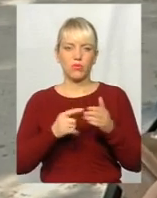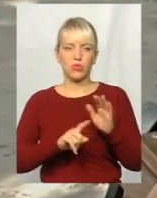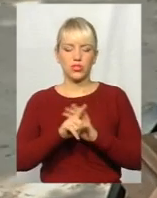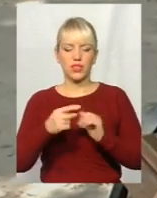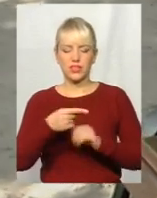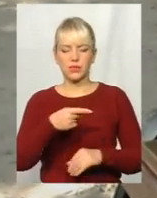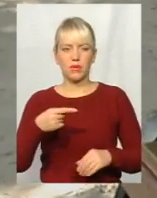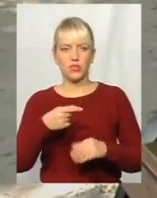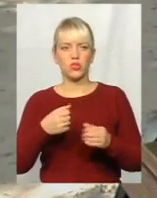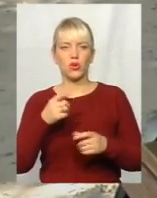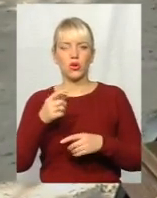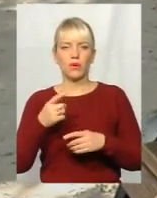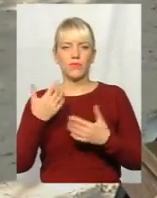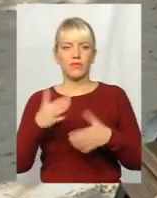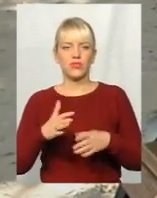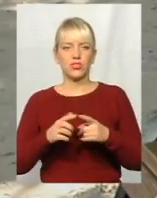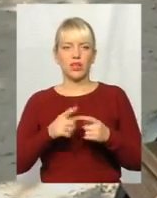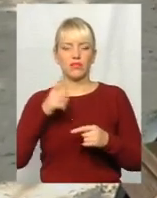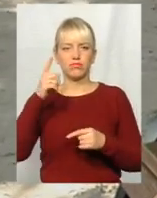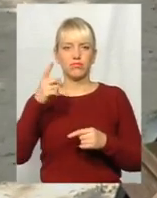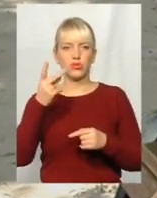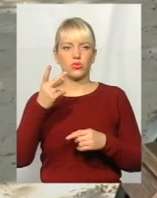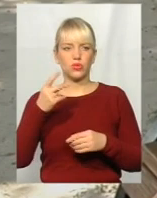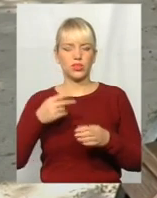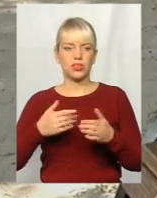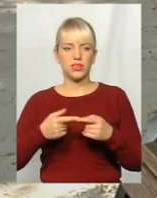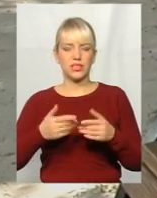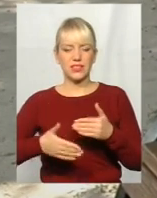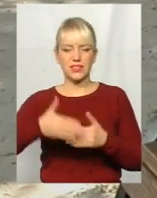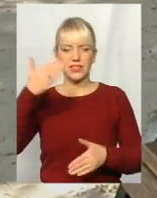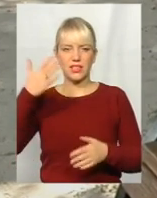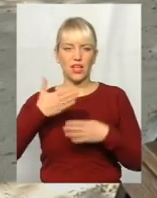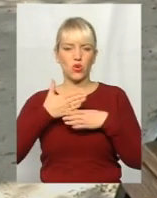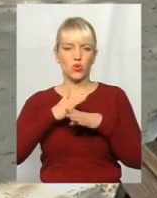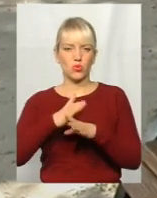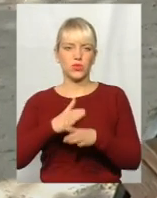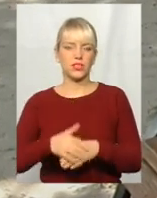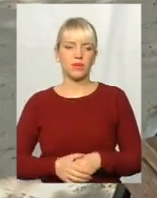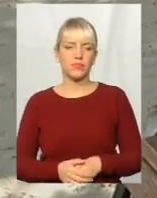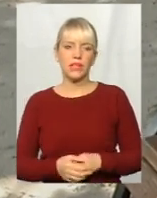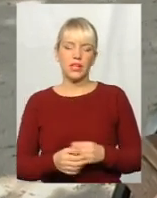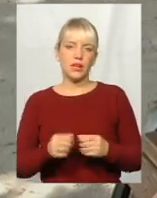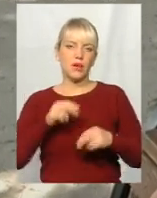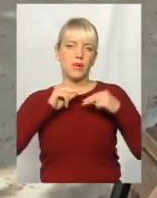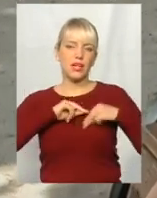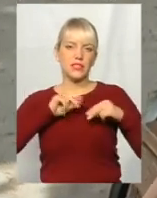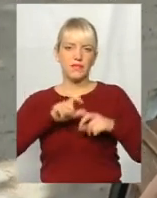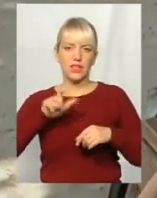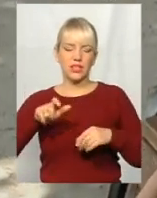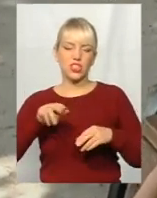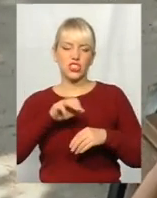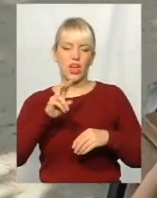поверха, вже доліз, слава Богу, до другого, і він цю стіну просто руйнує. Працівники ЖЕКу ремонтували